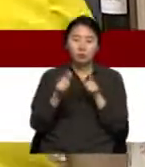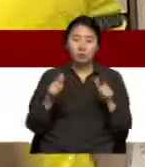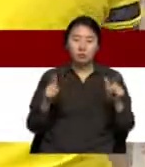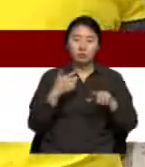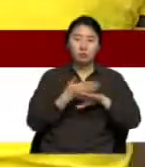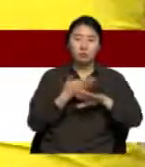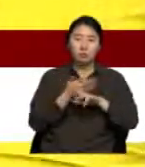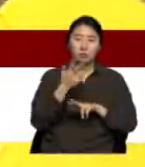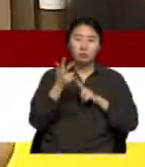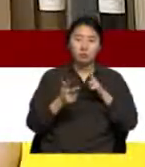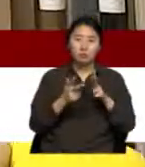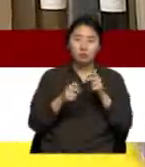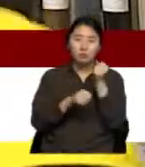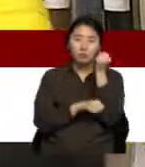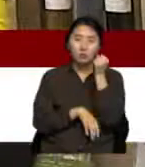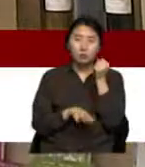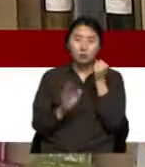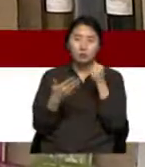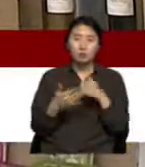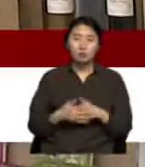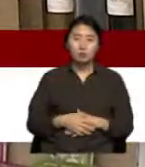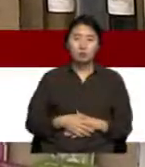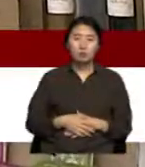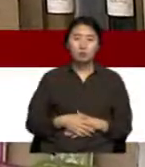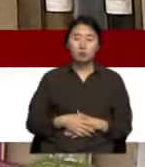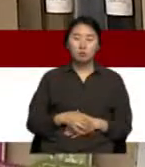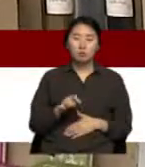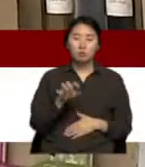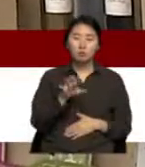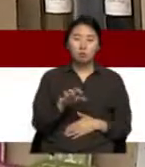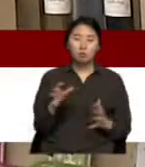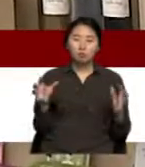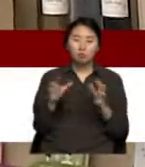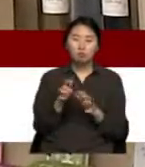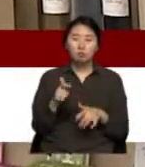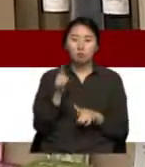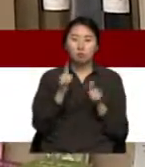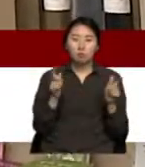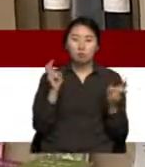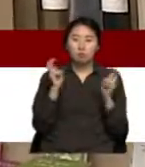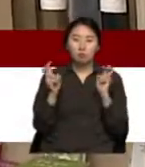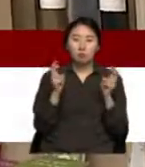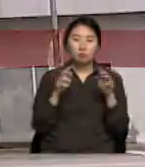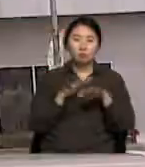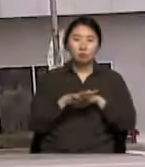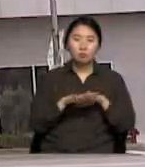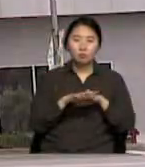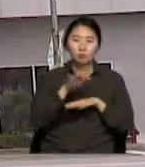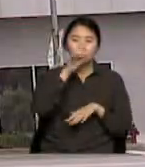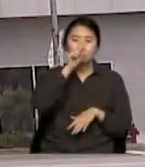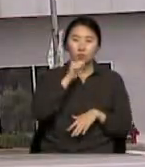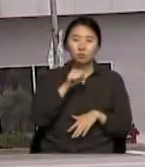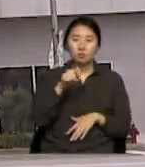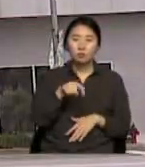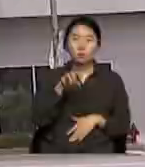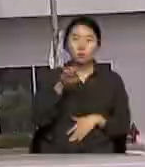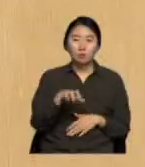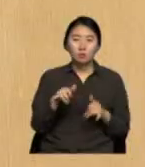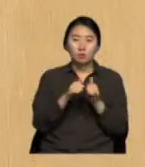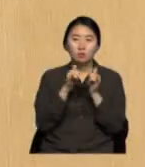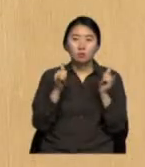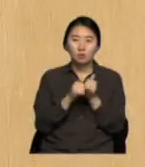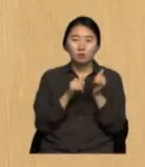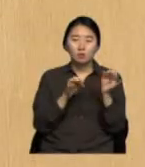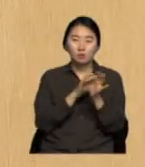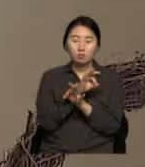사업들도 발판이 마련이 될 수 있다는 것을 알게 되어서 이곳에 들어와서 많은 기업들과 네트워킹을 하고 있습니다. 이곳에는 사회적